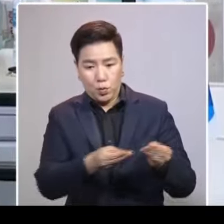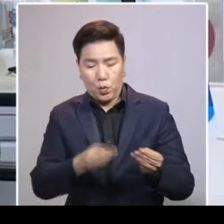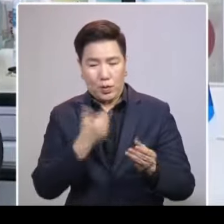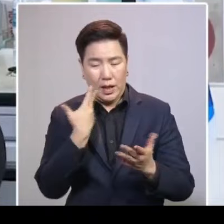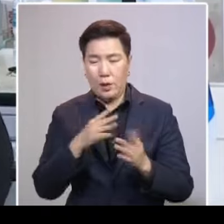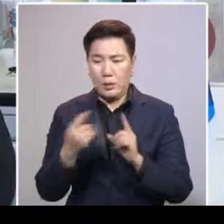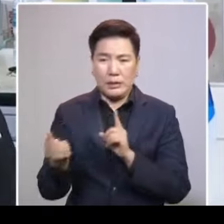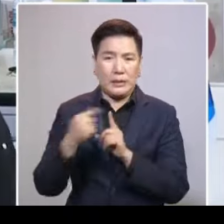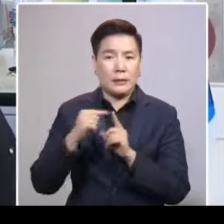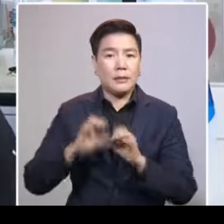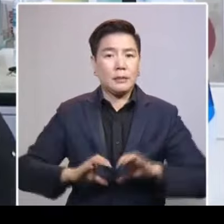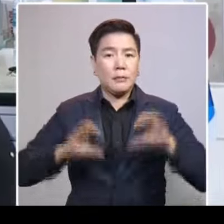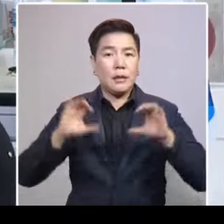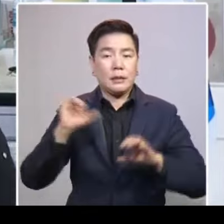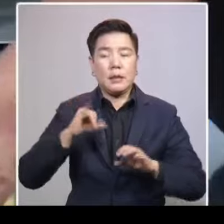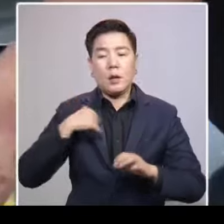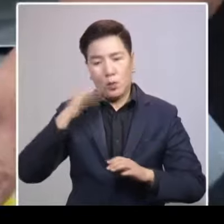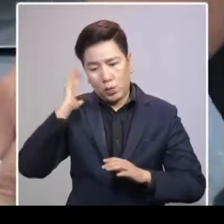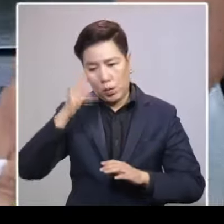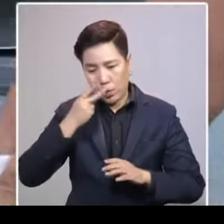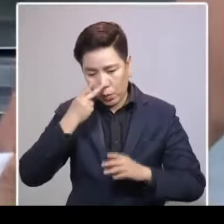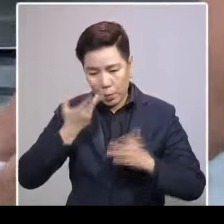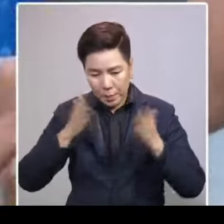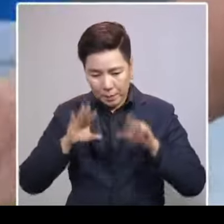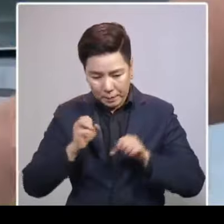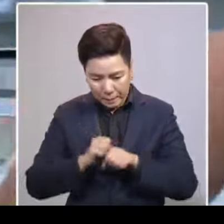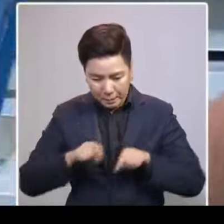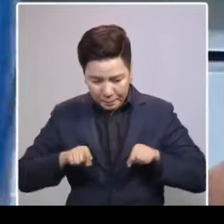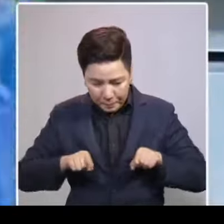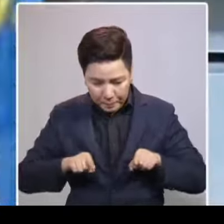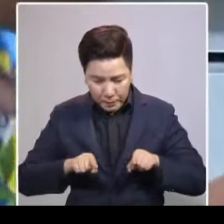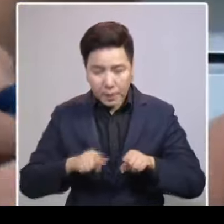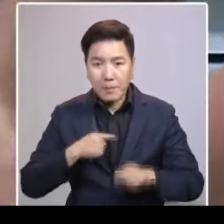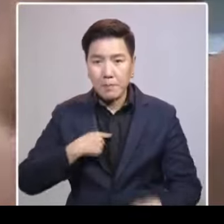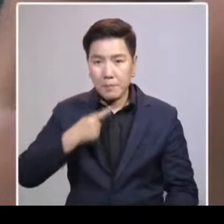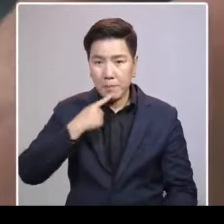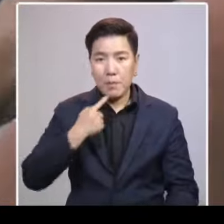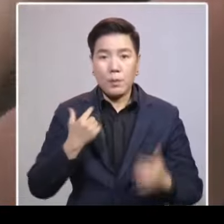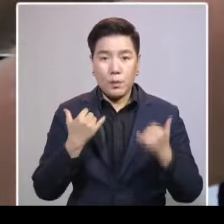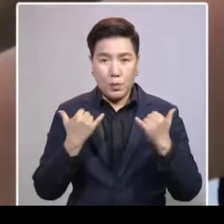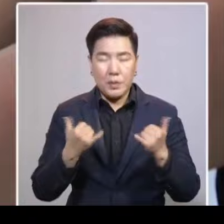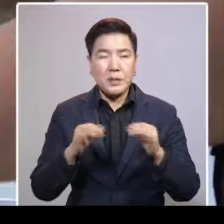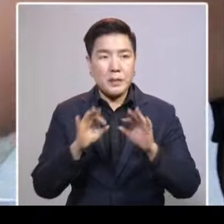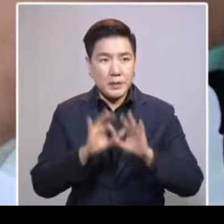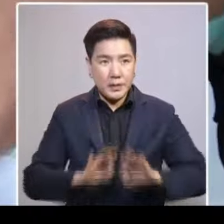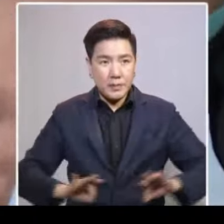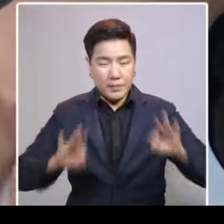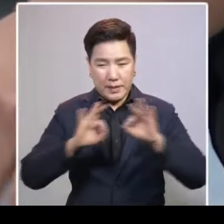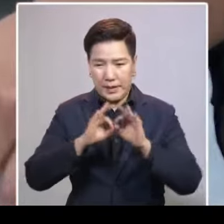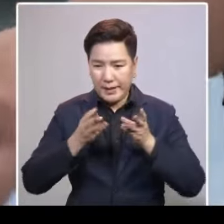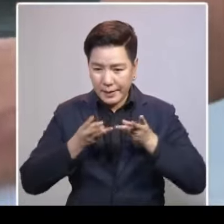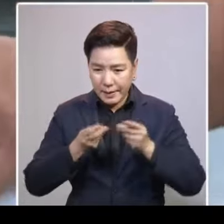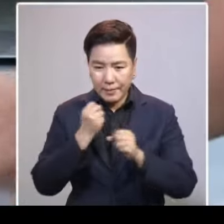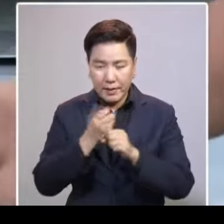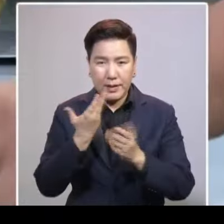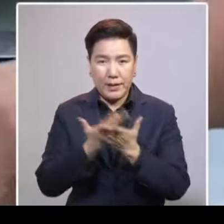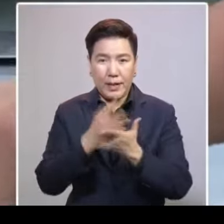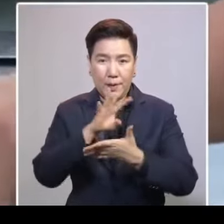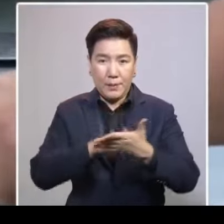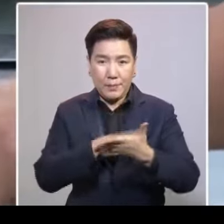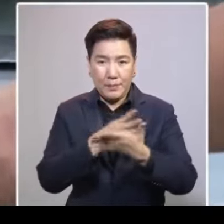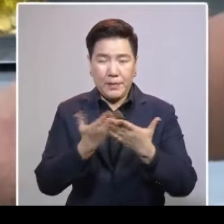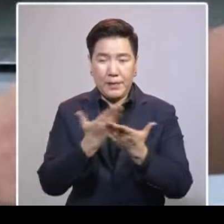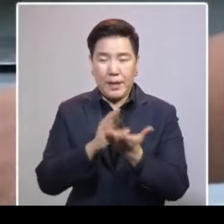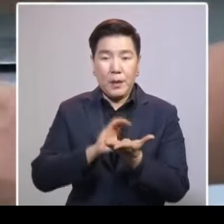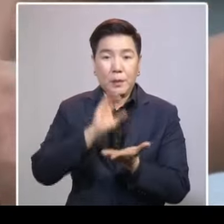ยังมาไม่ถึงรัฐบาลก็จะพิจารณาในรูปแบบคู่ขนานกันพร้อมยืนยันว่าขณะนี้จำเป็นต้องขยับไทม์ไลน์การใช้โครงการดิจิทัลว